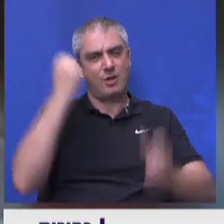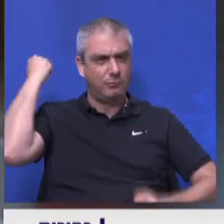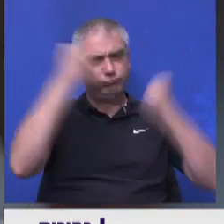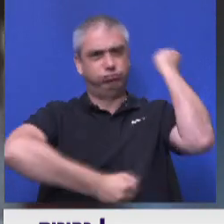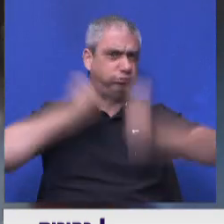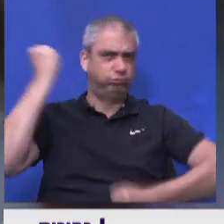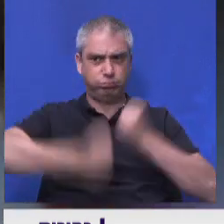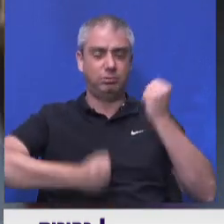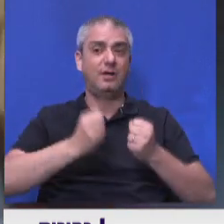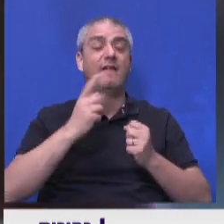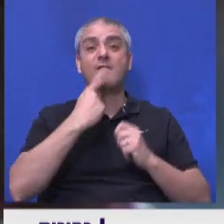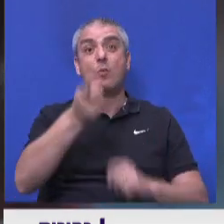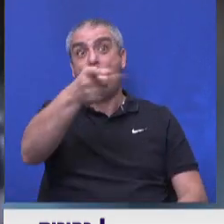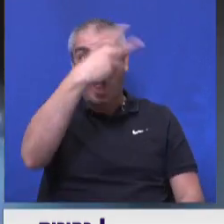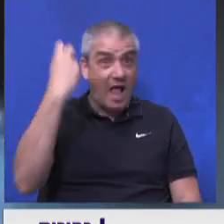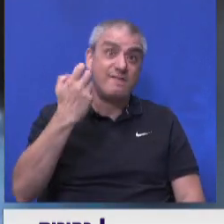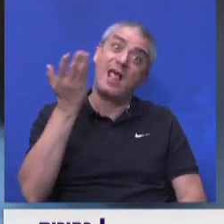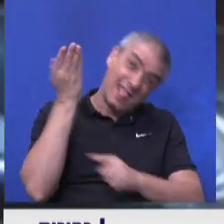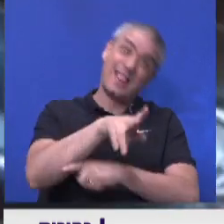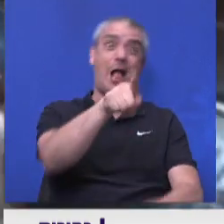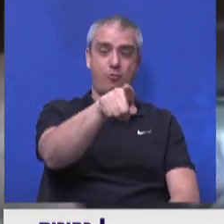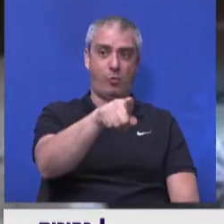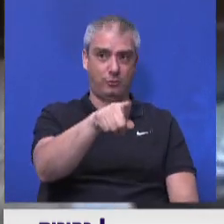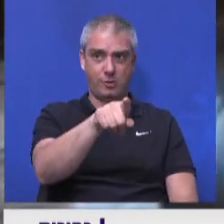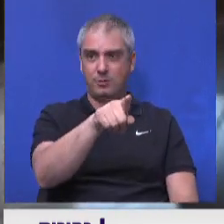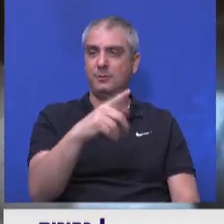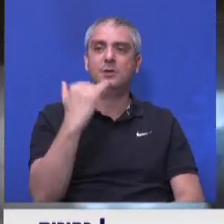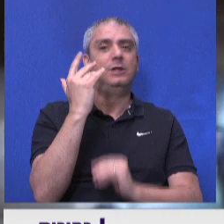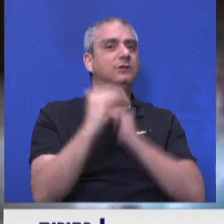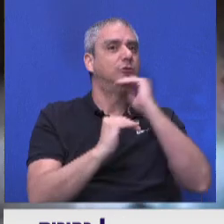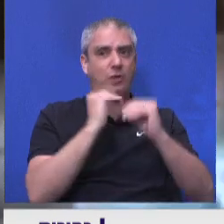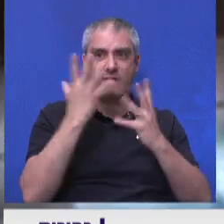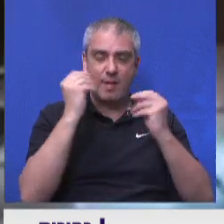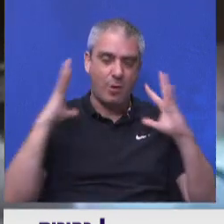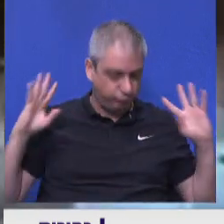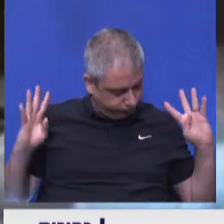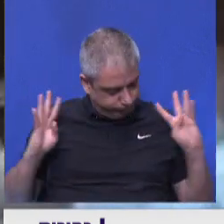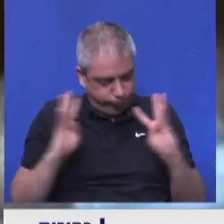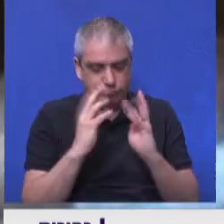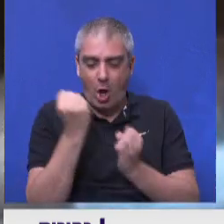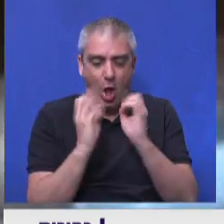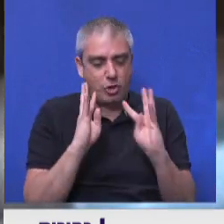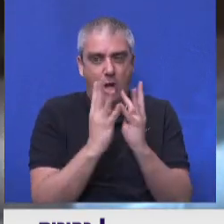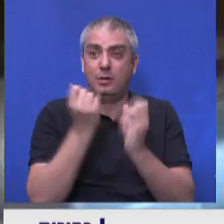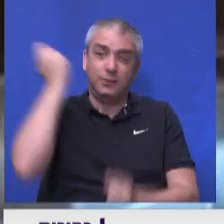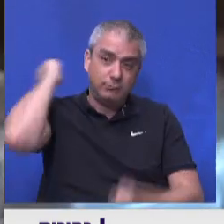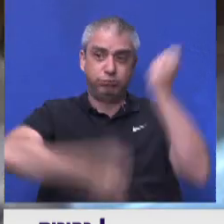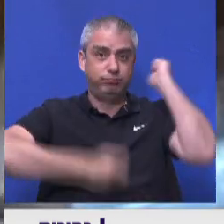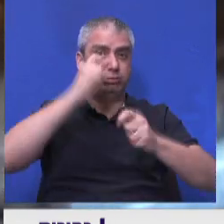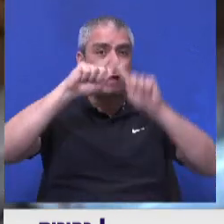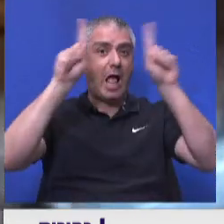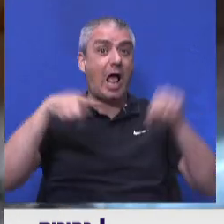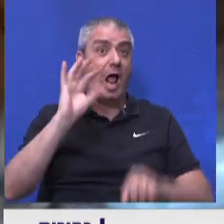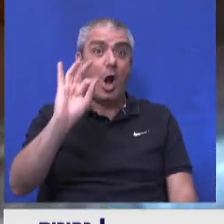הוא ערבי, תהרגו אותו. בשלב מסוים ההמון צבעו על הרכב, ניפצו חלק מהשמשות שלו ואף